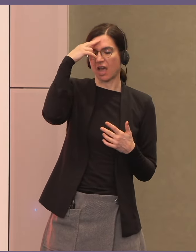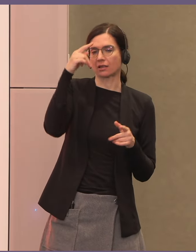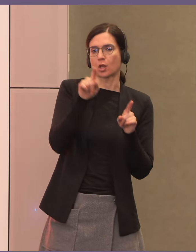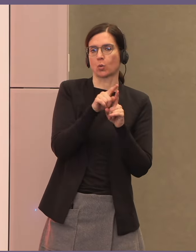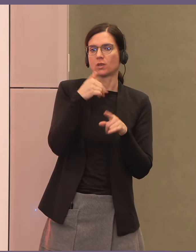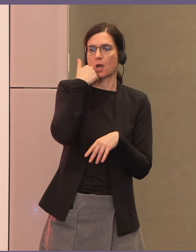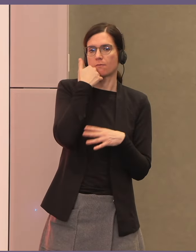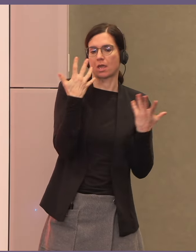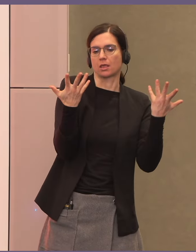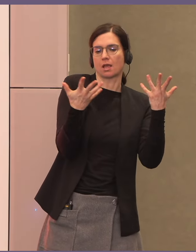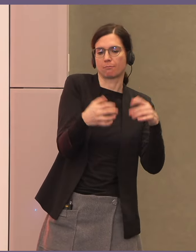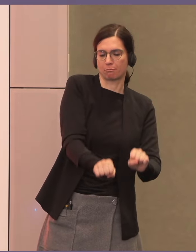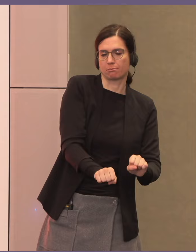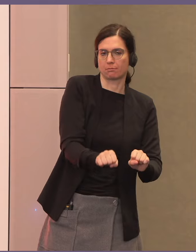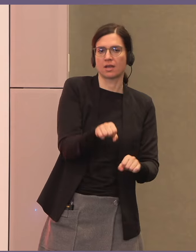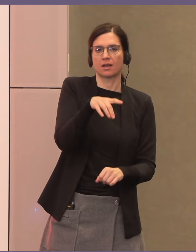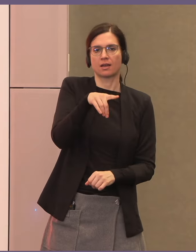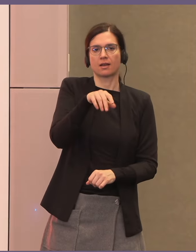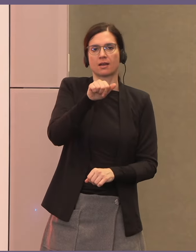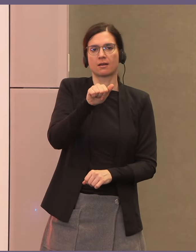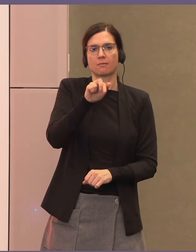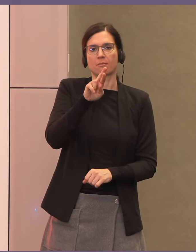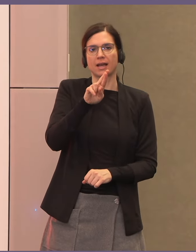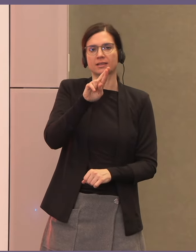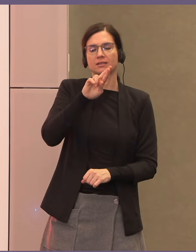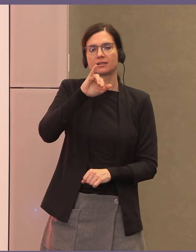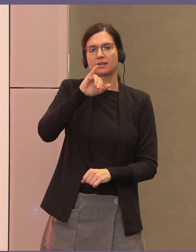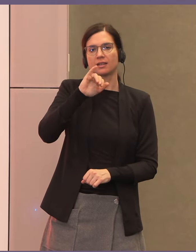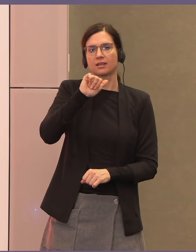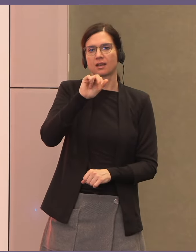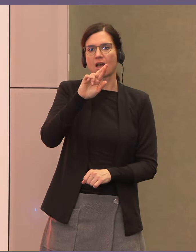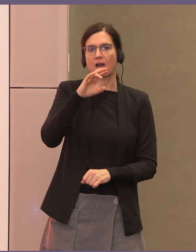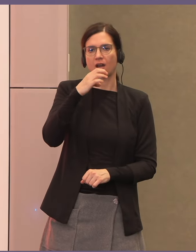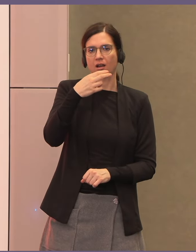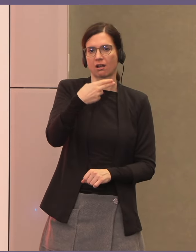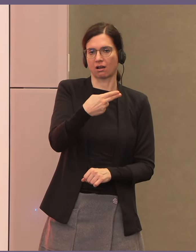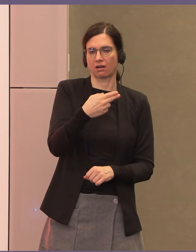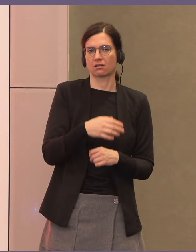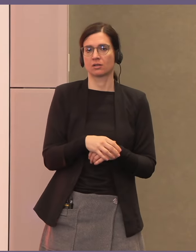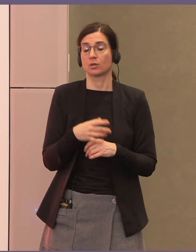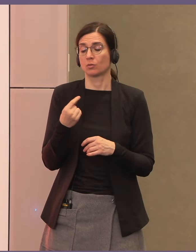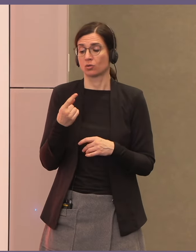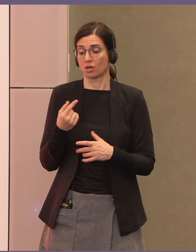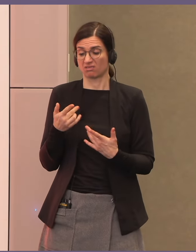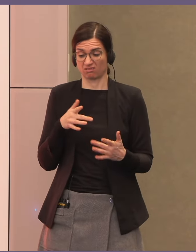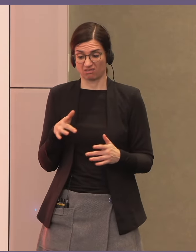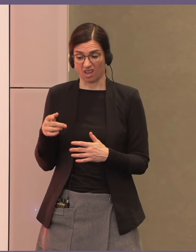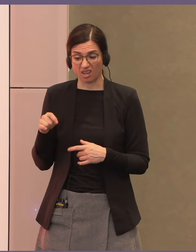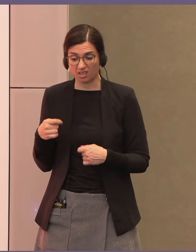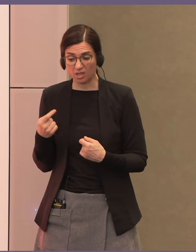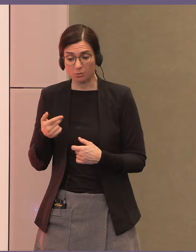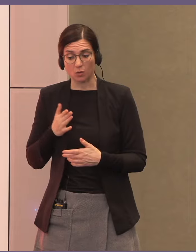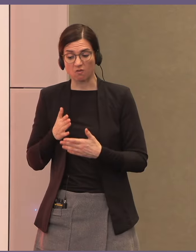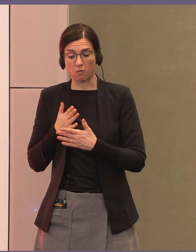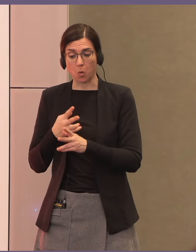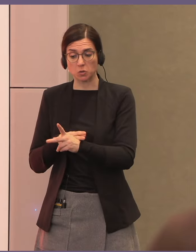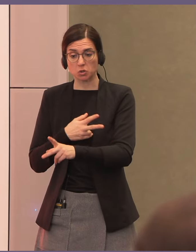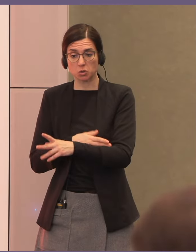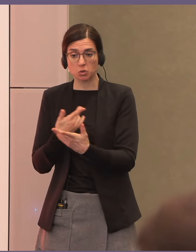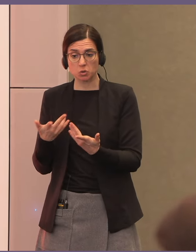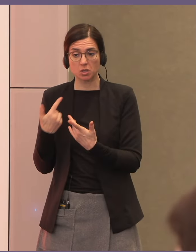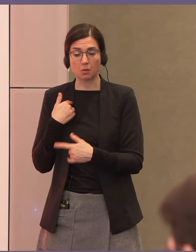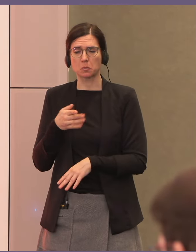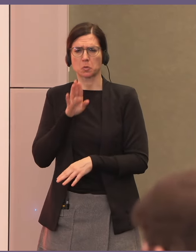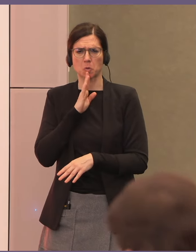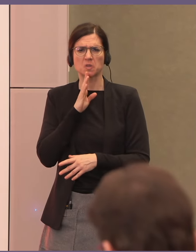hierzulande wiederfinden. In der gängigen Wohlfahrtsstaatstypologie gilt Österreich als ein